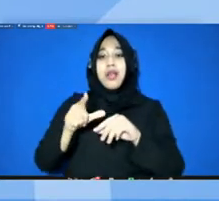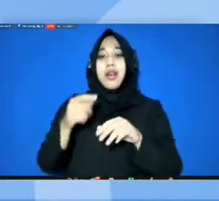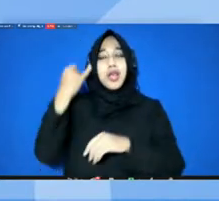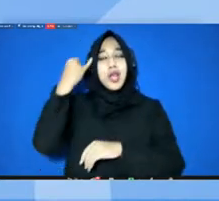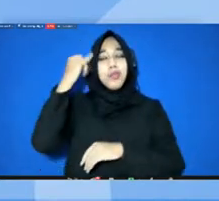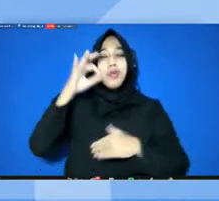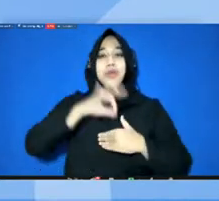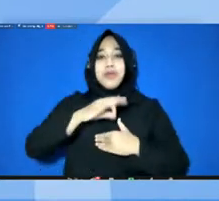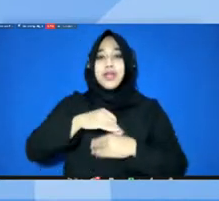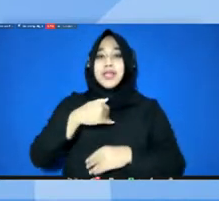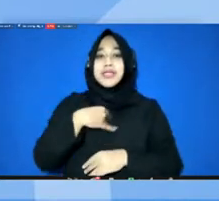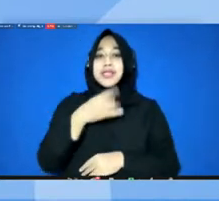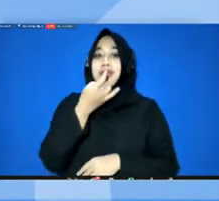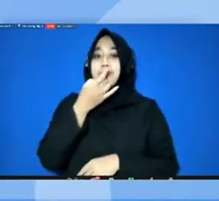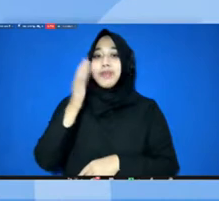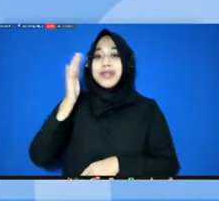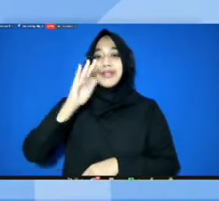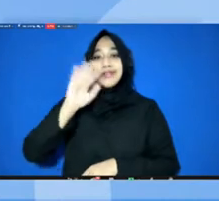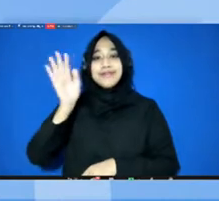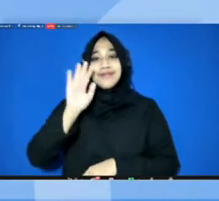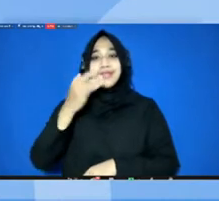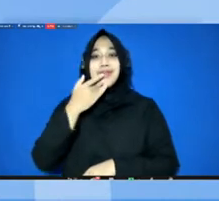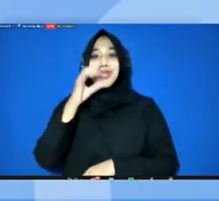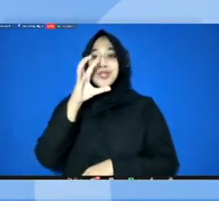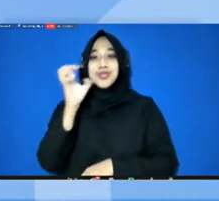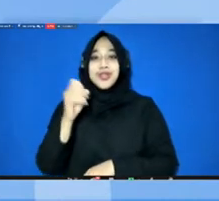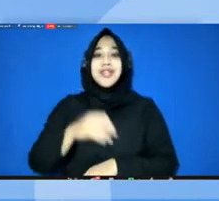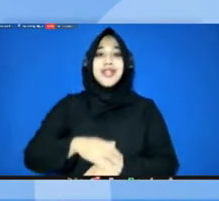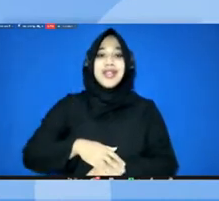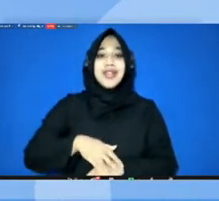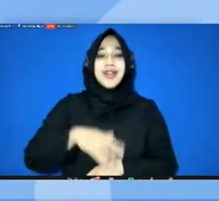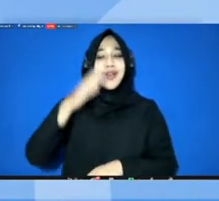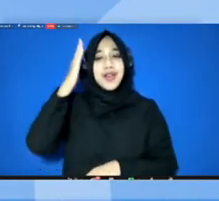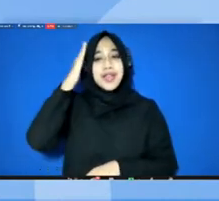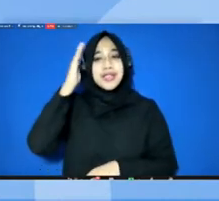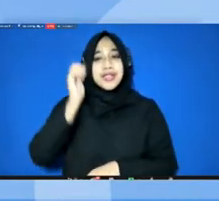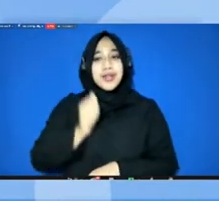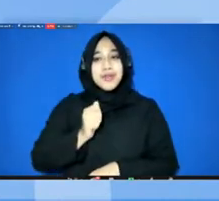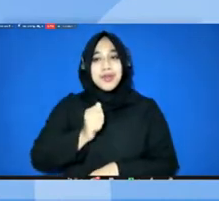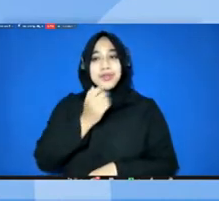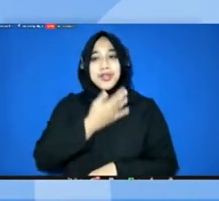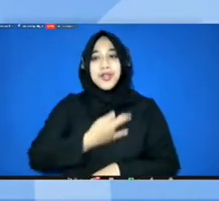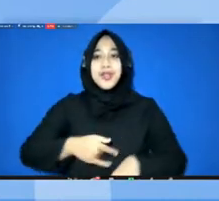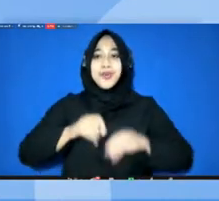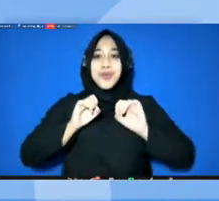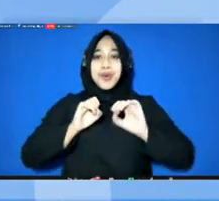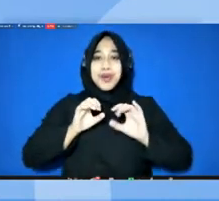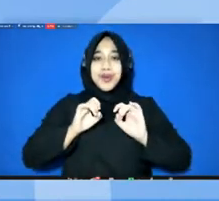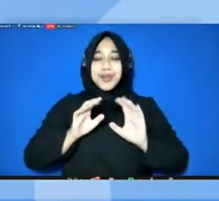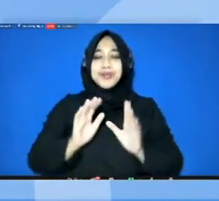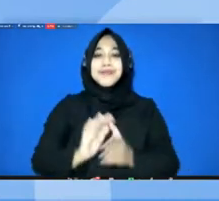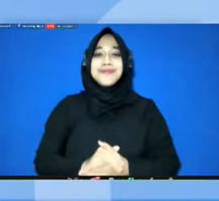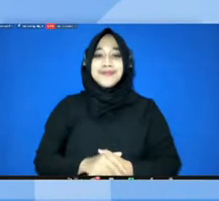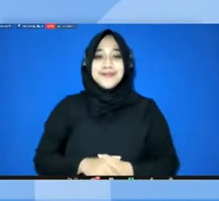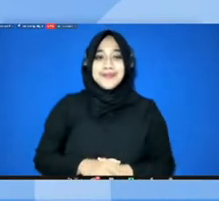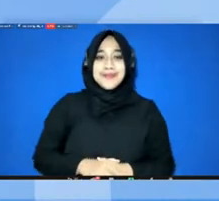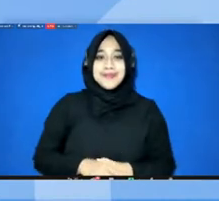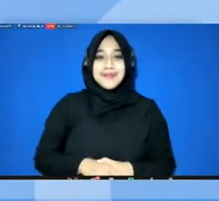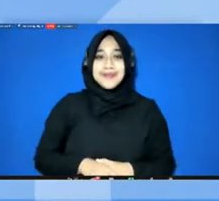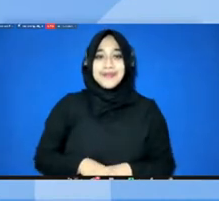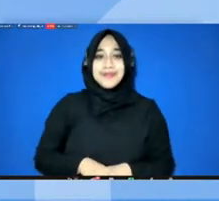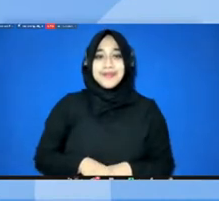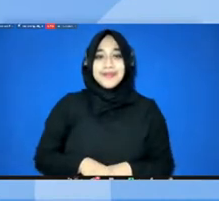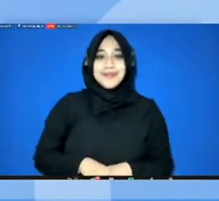Nenu Taufikri pamit. Terima kasih. Selamat sore. Wabillahi taufik wal hidayah. Wassalamualaikum warahmatullahi wabarakatuh. Waalaikumsalam. Waalaikumsalam. Terima